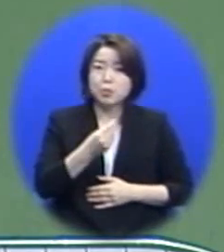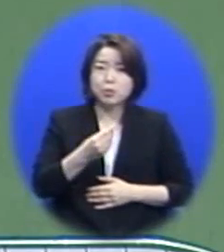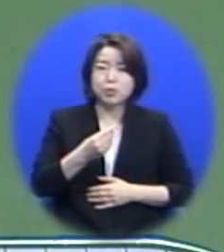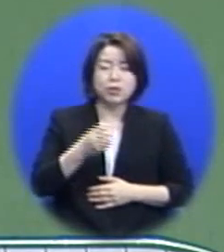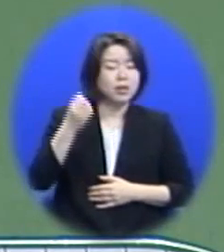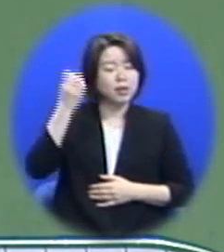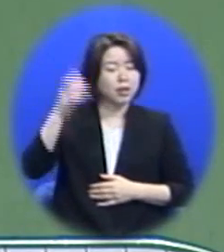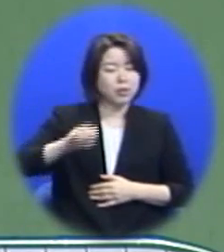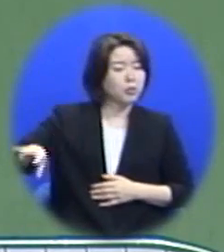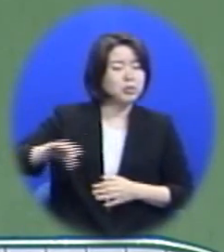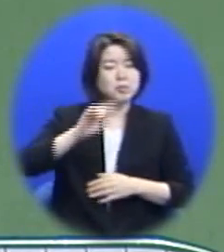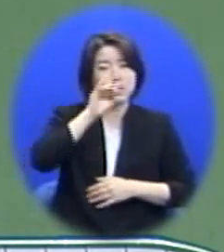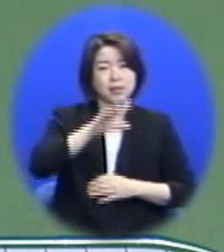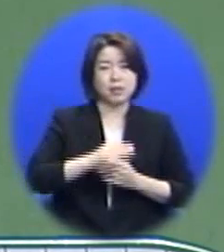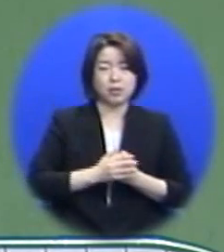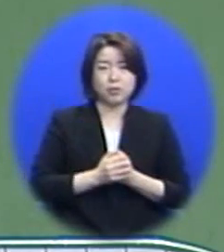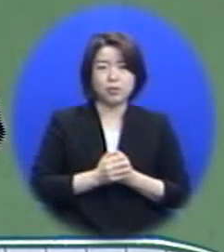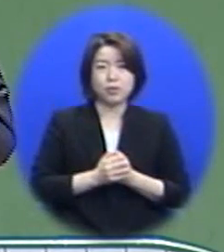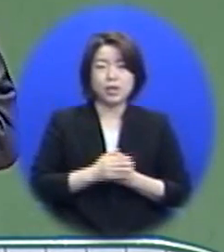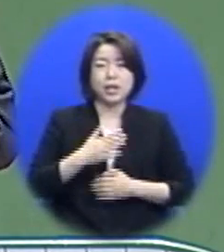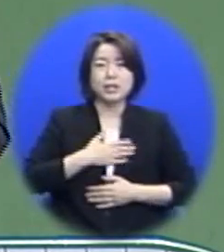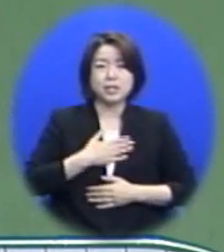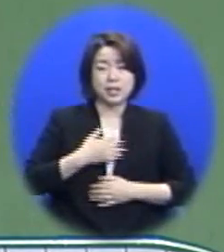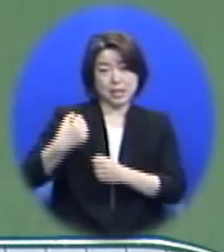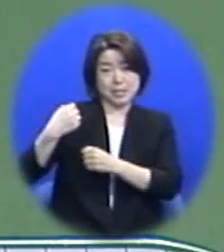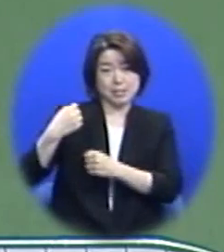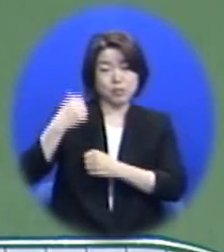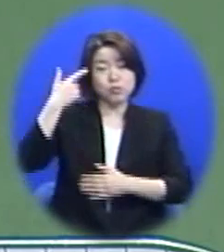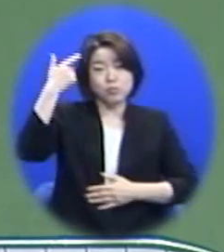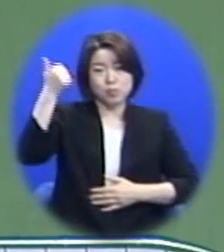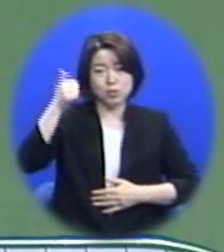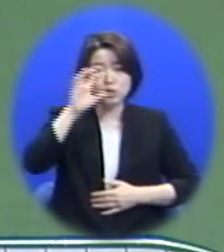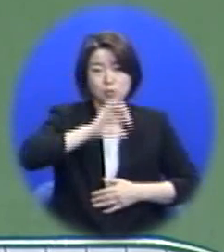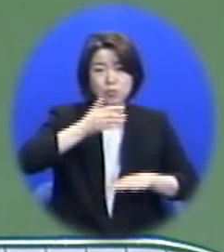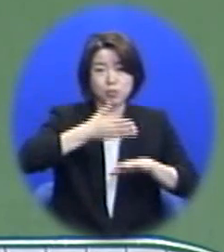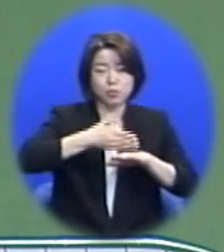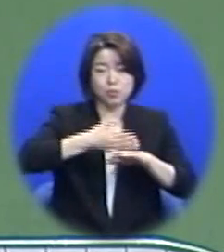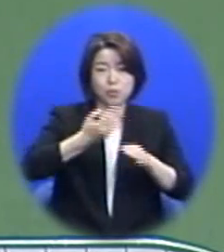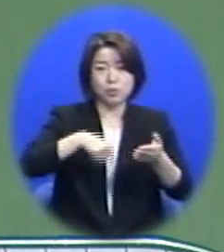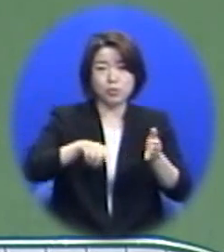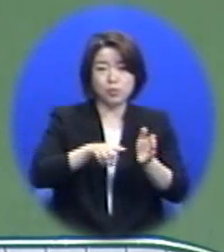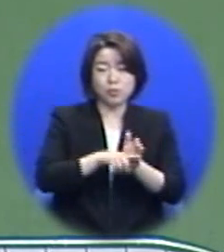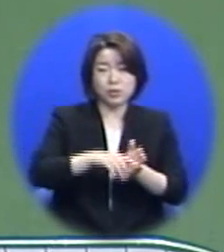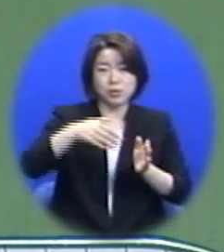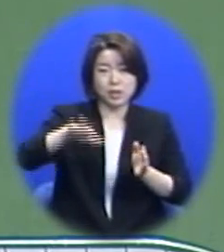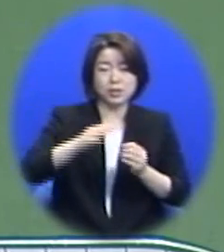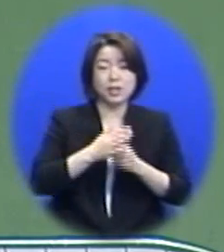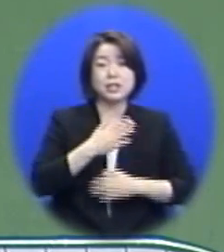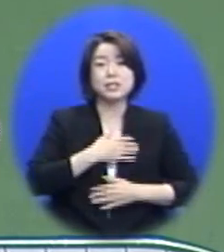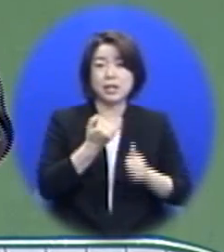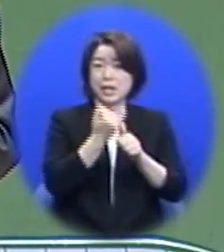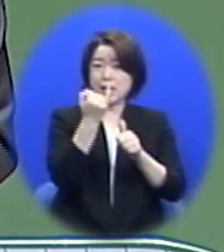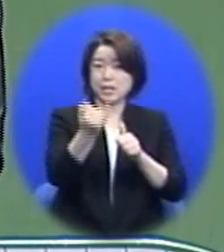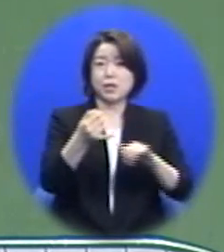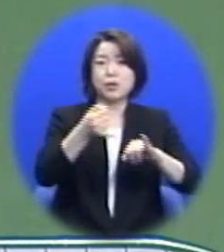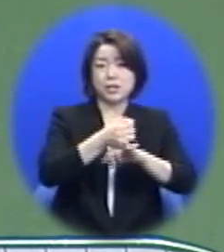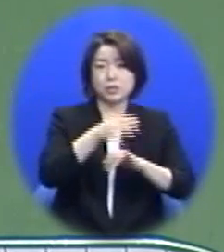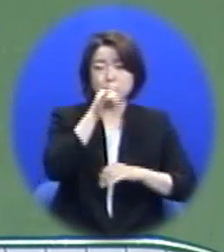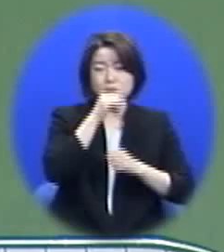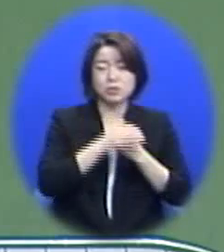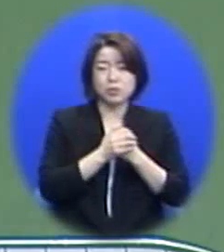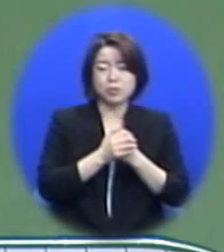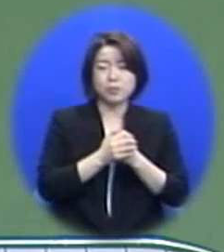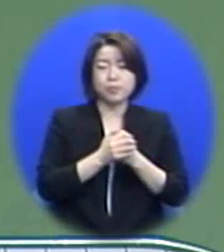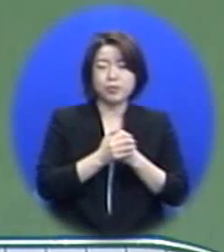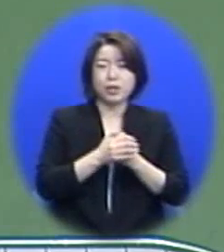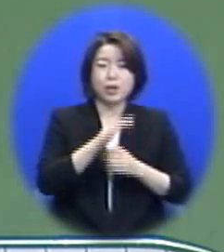안 됩니다 제가 군목의 훈련 받으려고 들어갔을 때 제 아내와 약속을 했습니다 여보 우리가 서로를